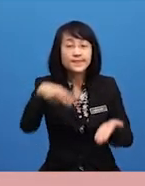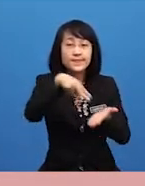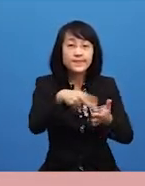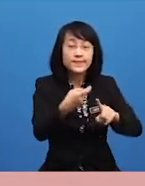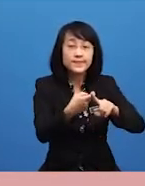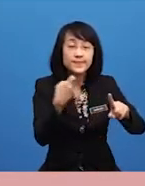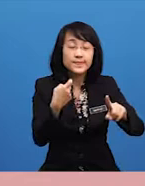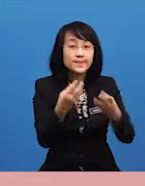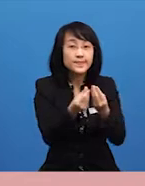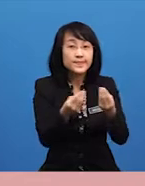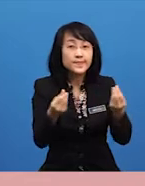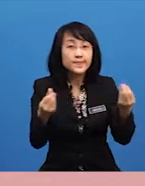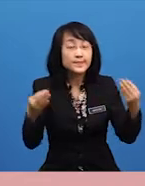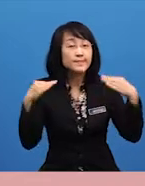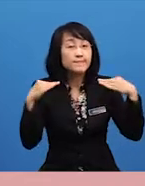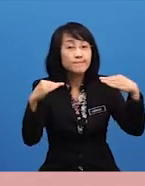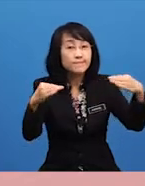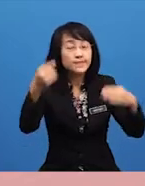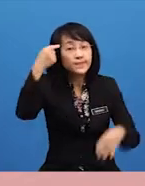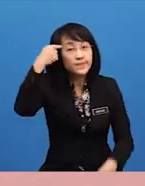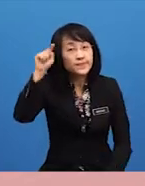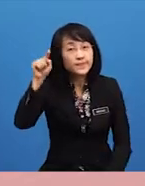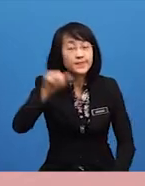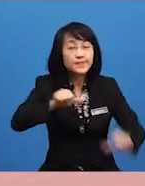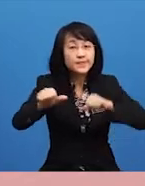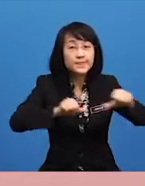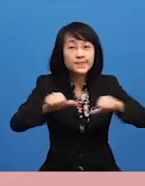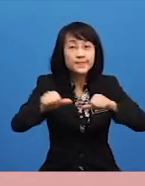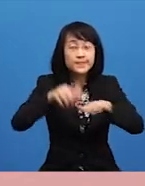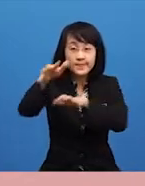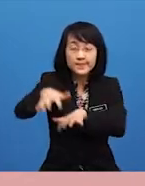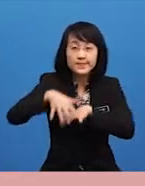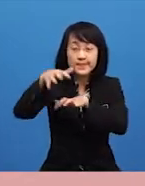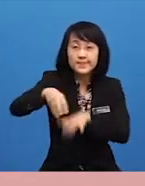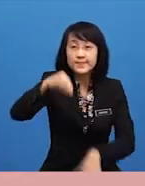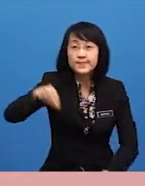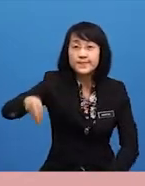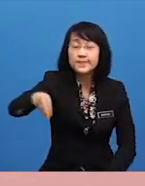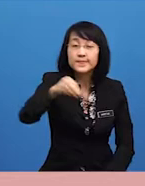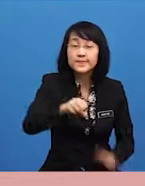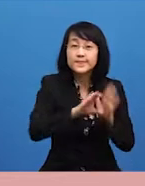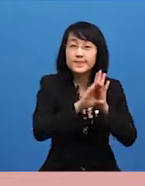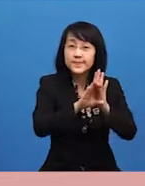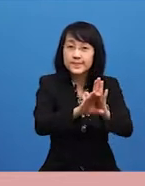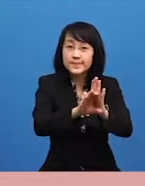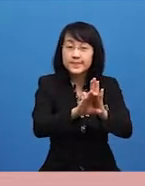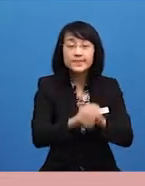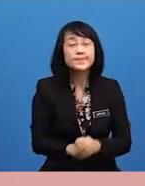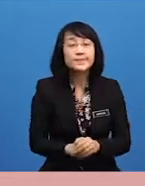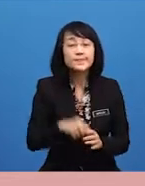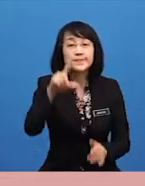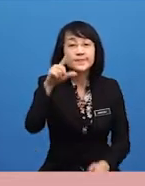daripada tanah yang subur untuk kegiatan pertanian seperti lada